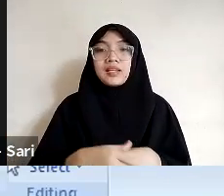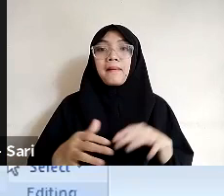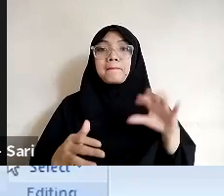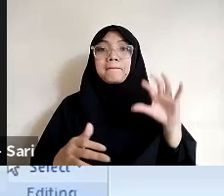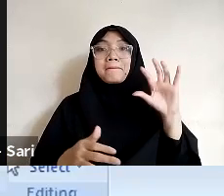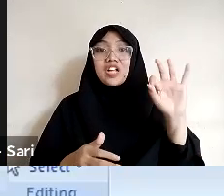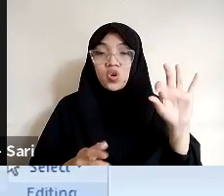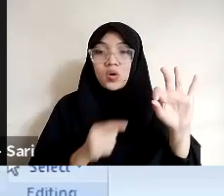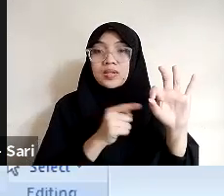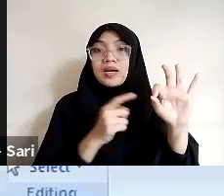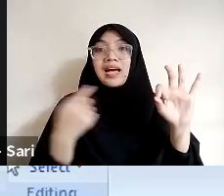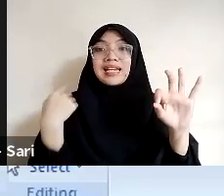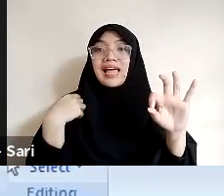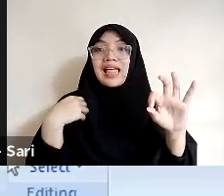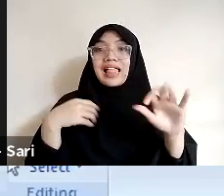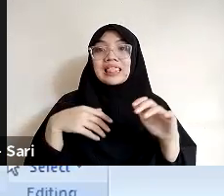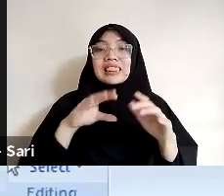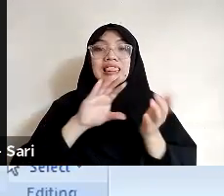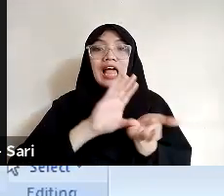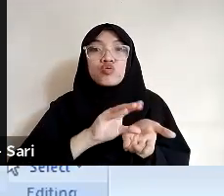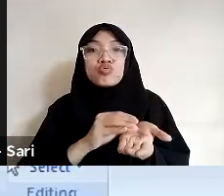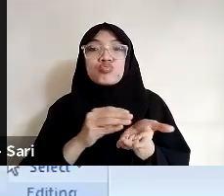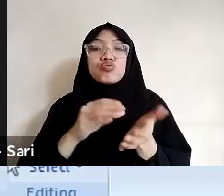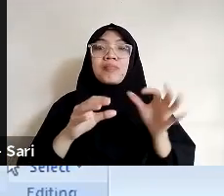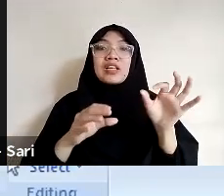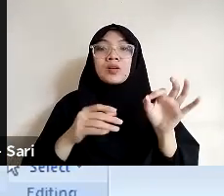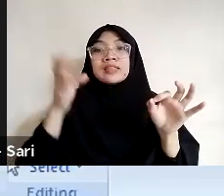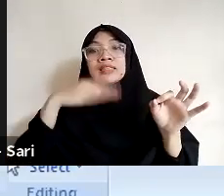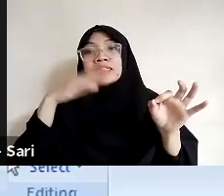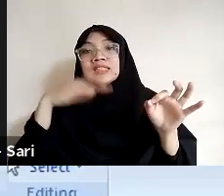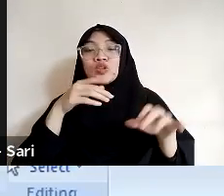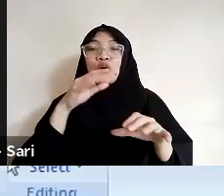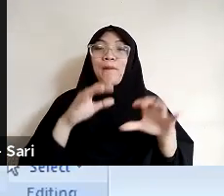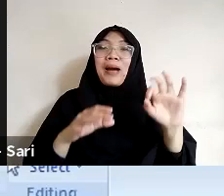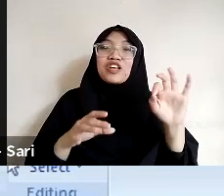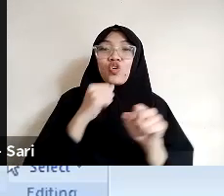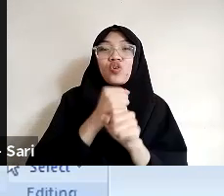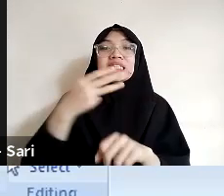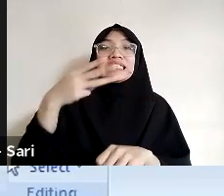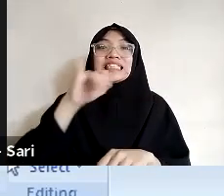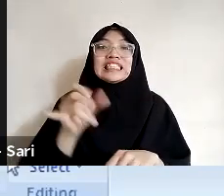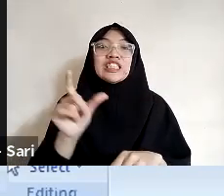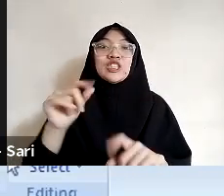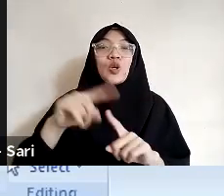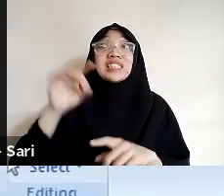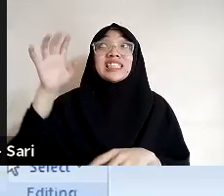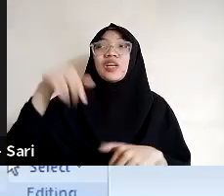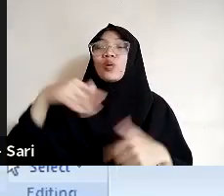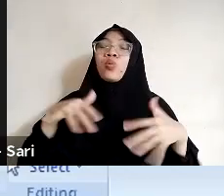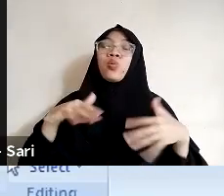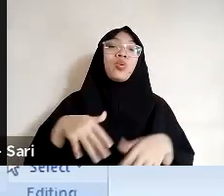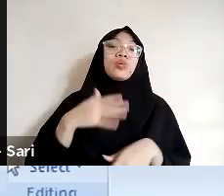namanya ada tahu, ada baksonya. Ini bakso pedes-pedes nih, bakso gejrot ini. Siang-siang ini silakan nanti dinikmati.